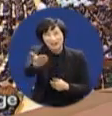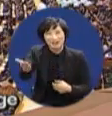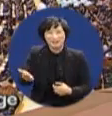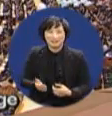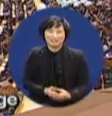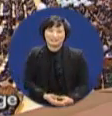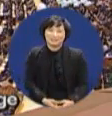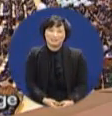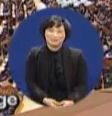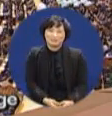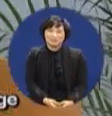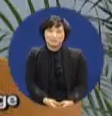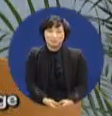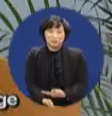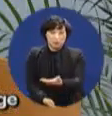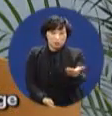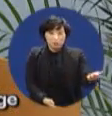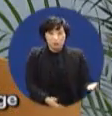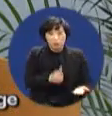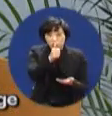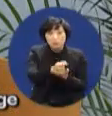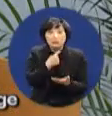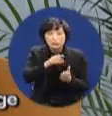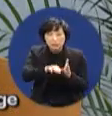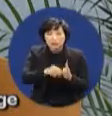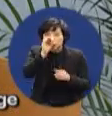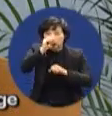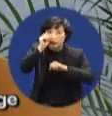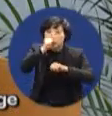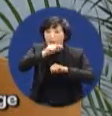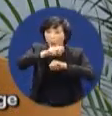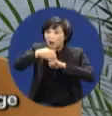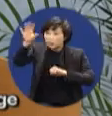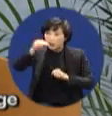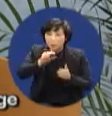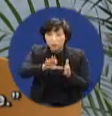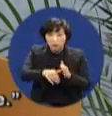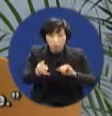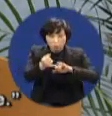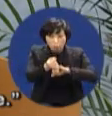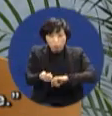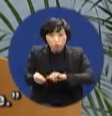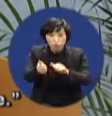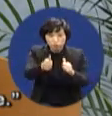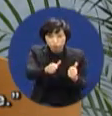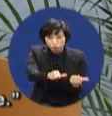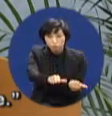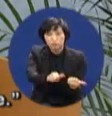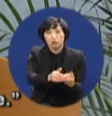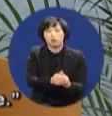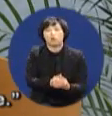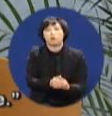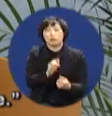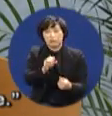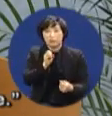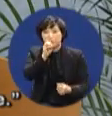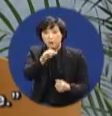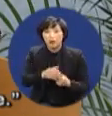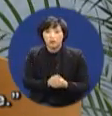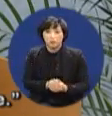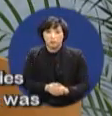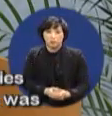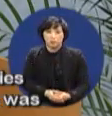그러기 때문에 네가 죄를 범하면 선악과를 먹으면 정령 죽으리라 하신